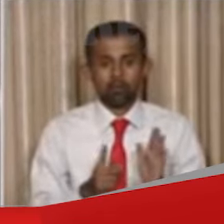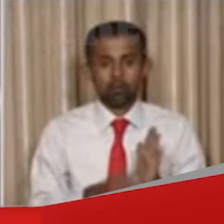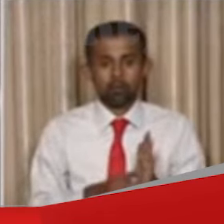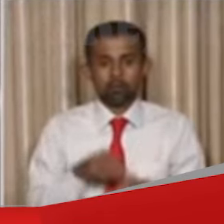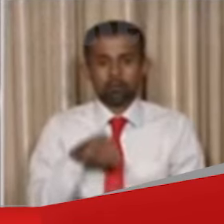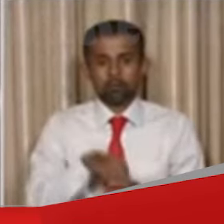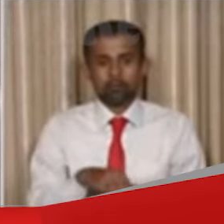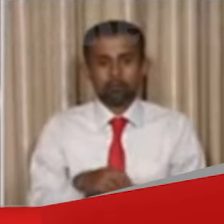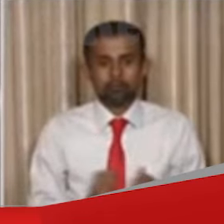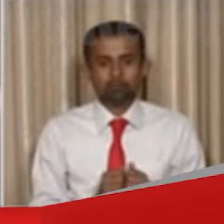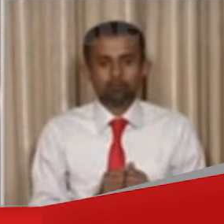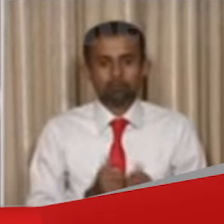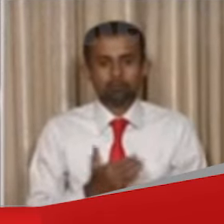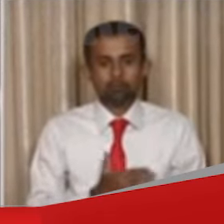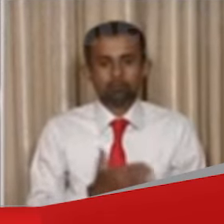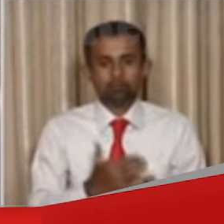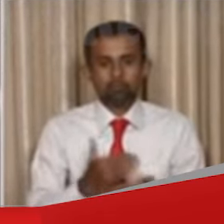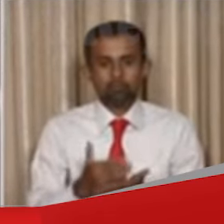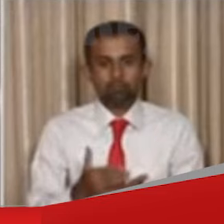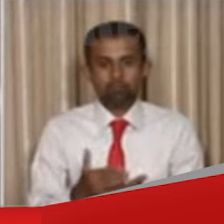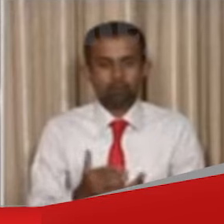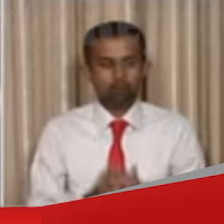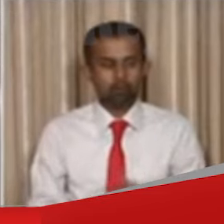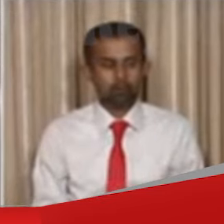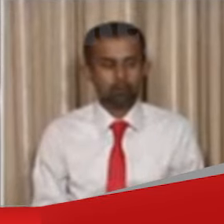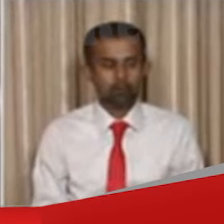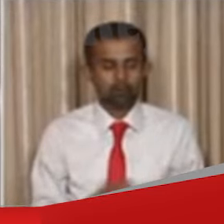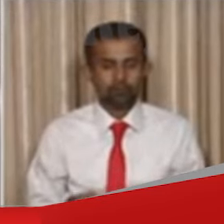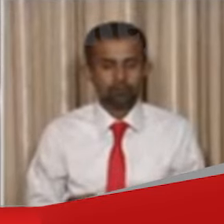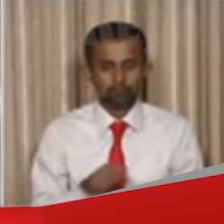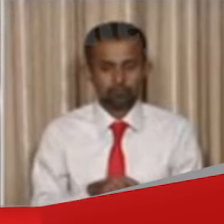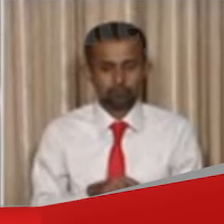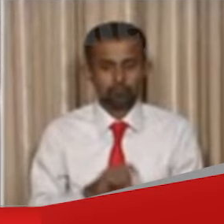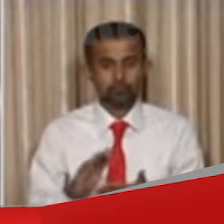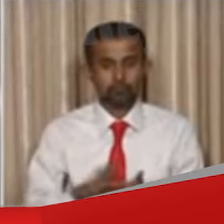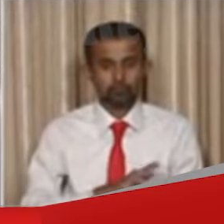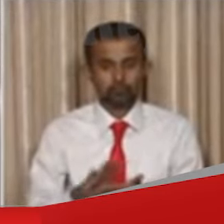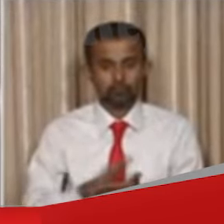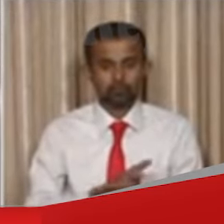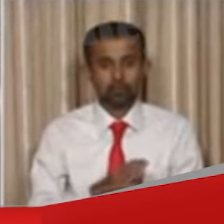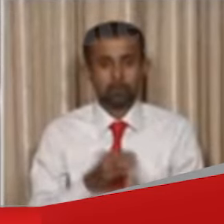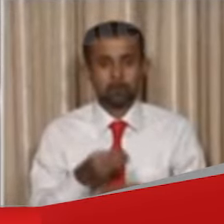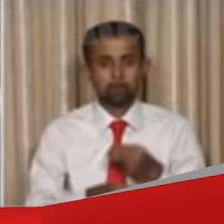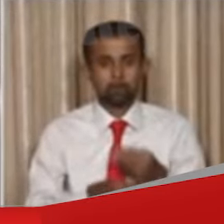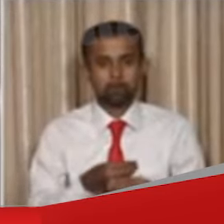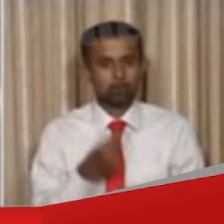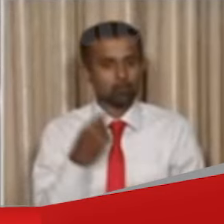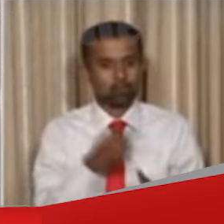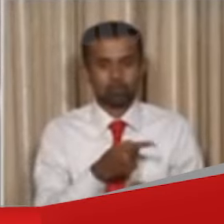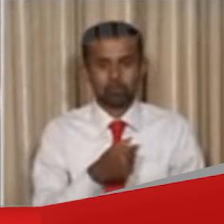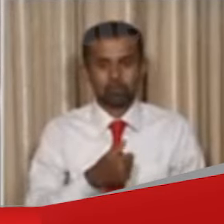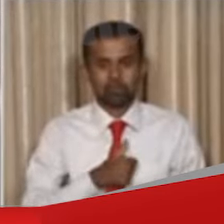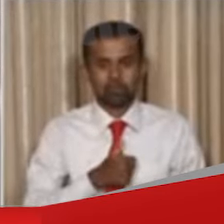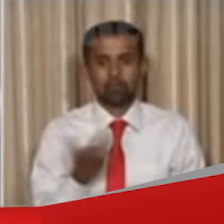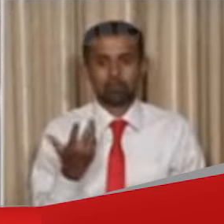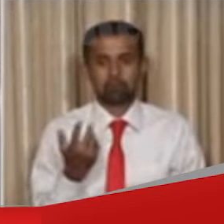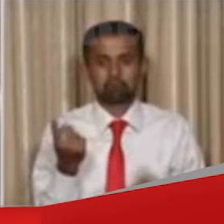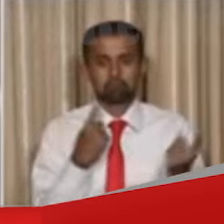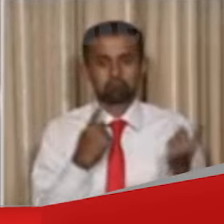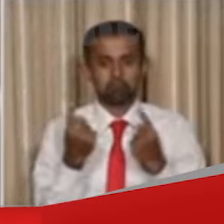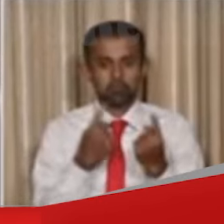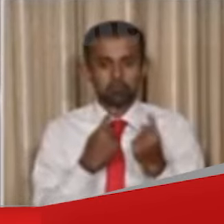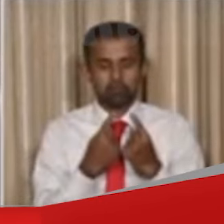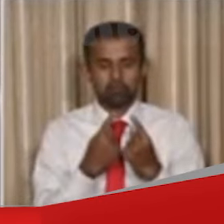ඒ ක්‍රියාදාමය බාධා කරනවා. විශේෂයෙන්ම දැනටමත් මේ සේවා සපයන ආයතන මේ සම්බන්ධයෙන් විරෝධය පළ කරලා තියෙනවා.